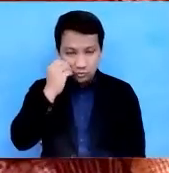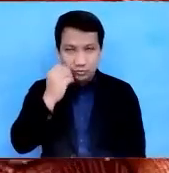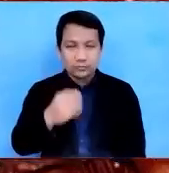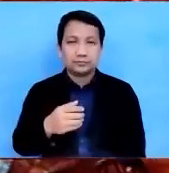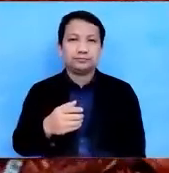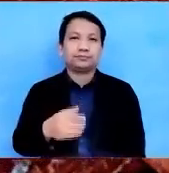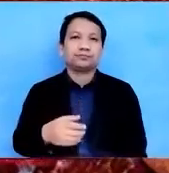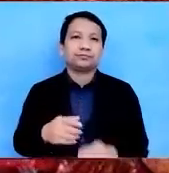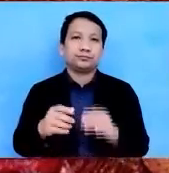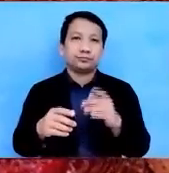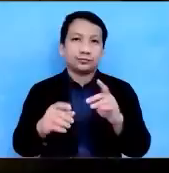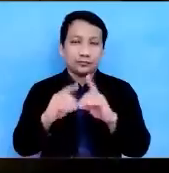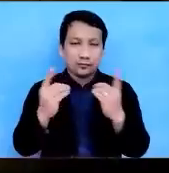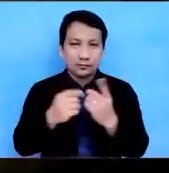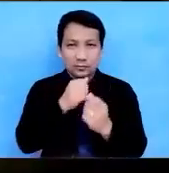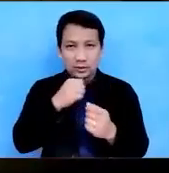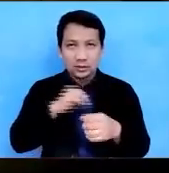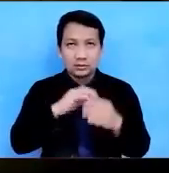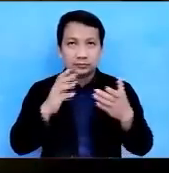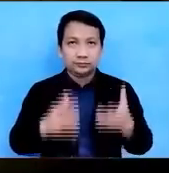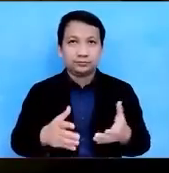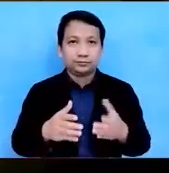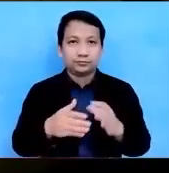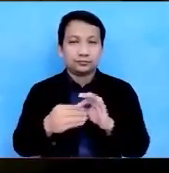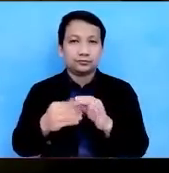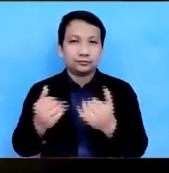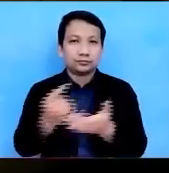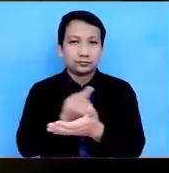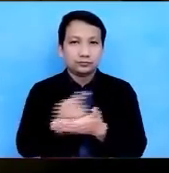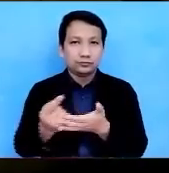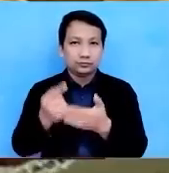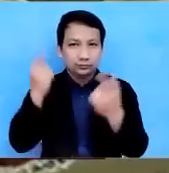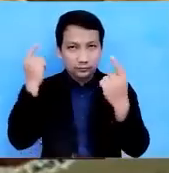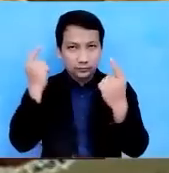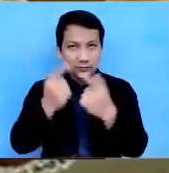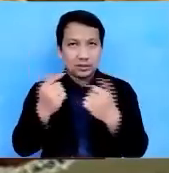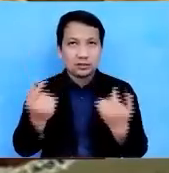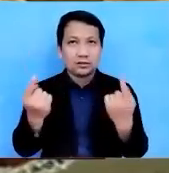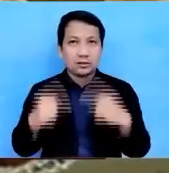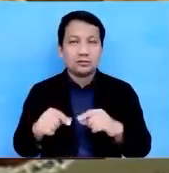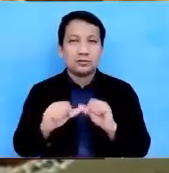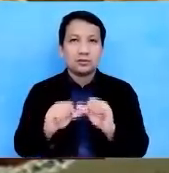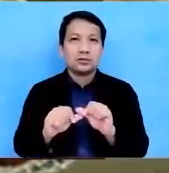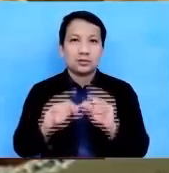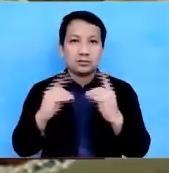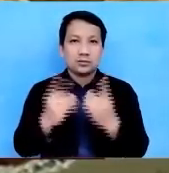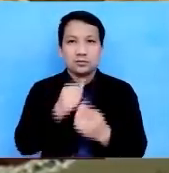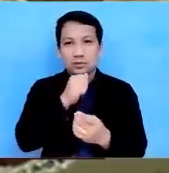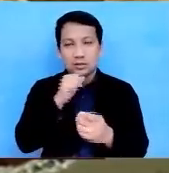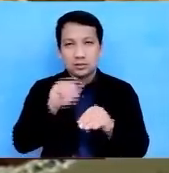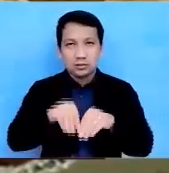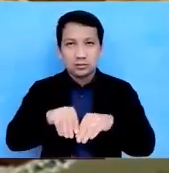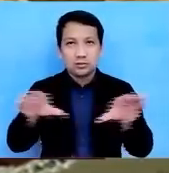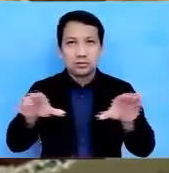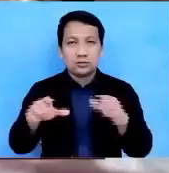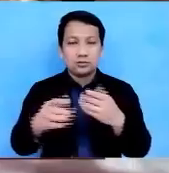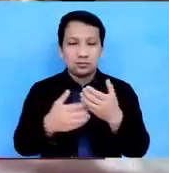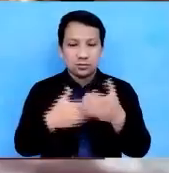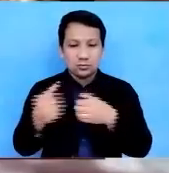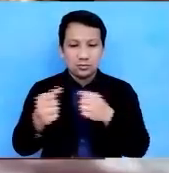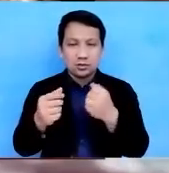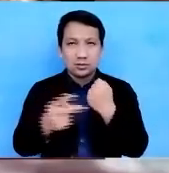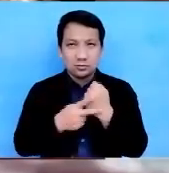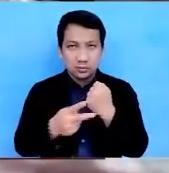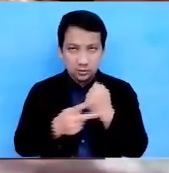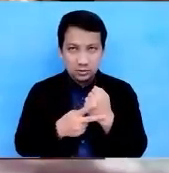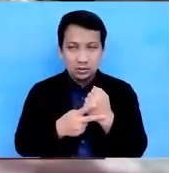DA at ng mga stakeholders. Ngayong linggo ito, target ipatupad. Sisiguruhin ng DA na mailalabas sa cold storage o imbakan ang